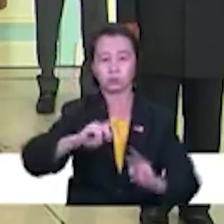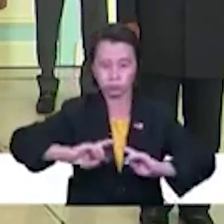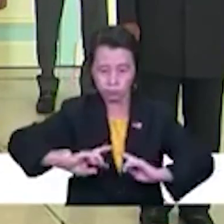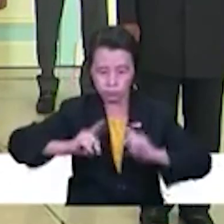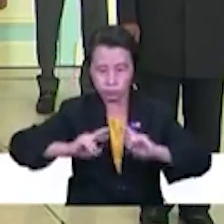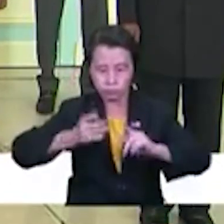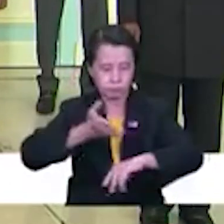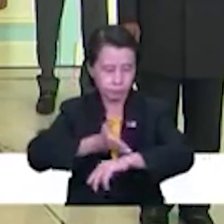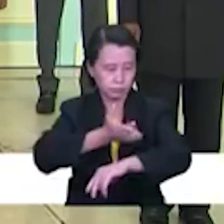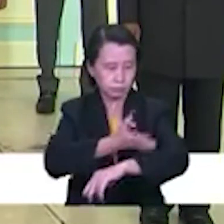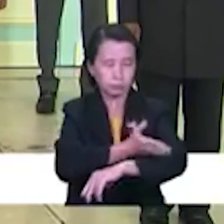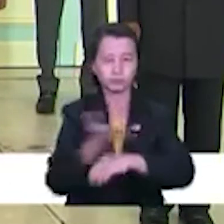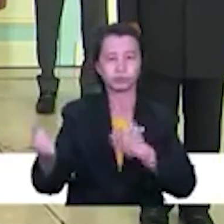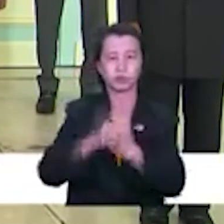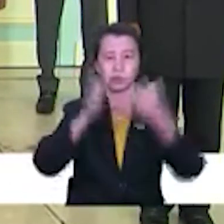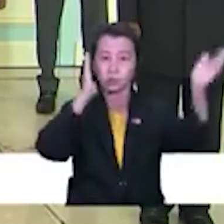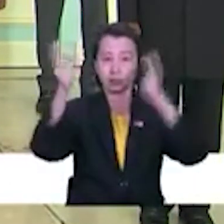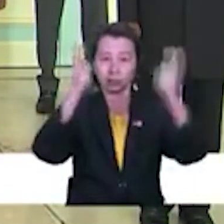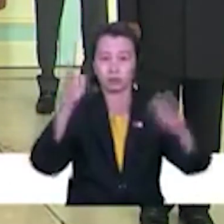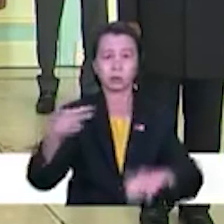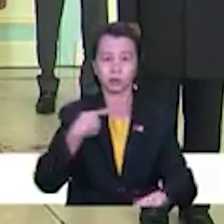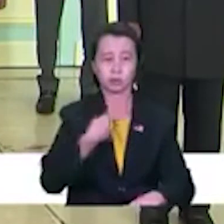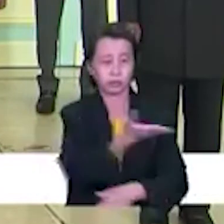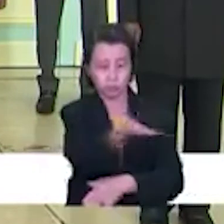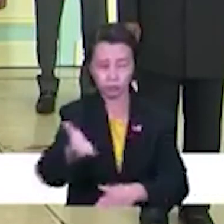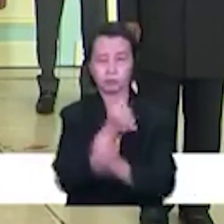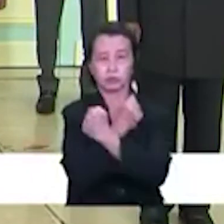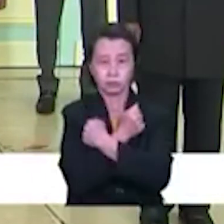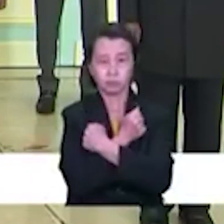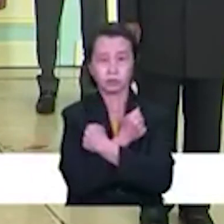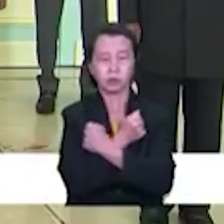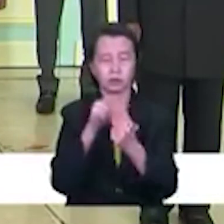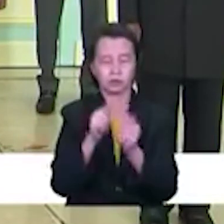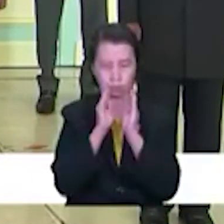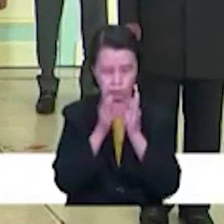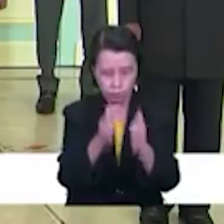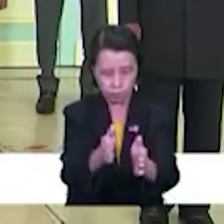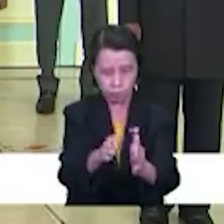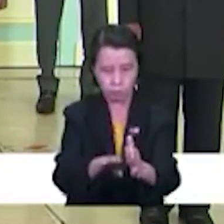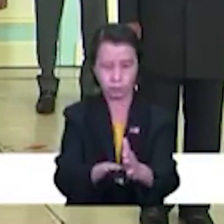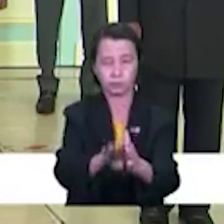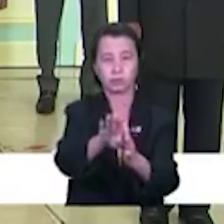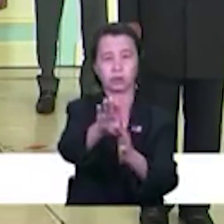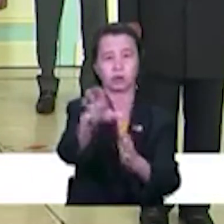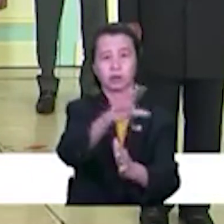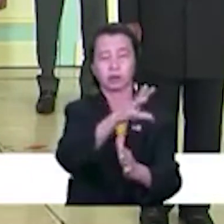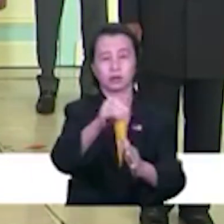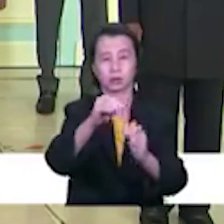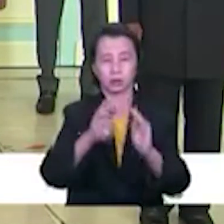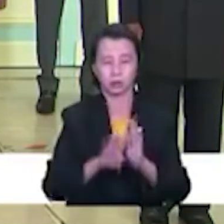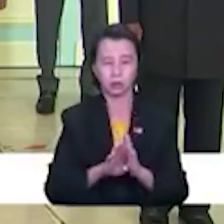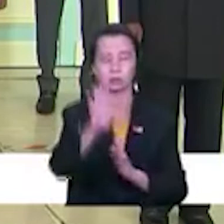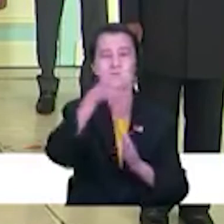memulihkan dan mengembalikan negara yang kita cintai ini kepada landasan pembangunan dan pertumbuhan